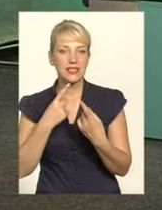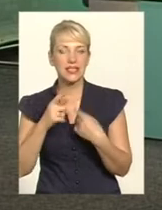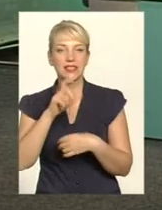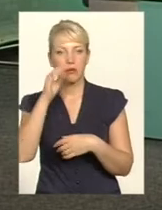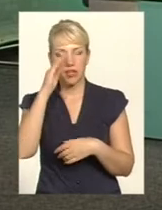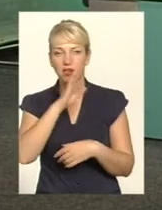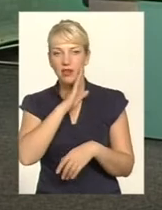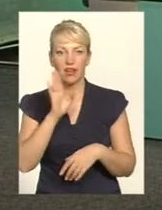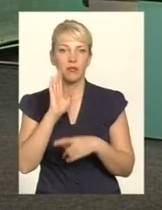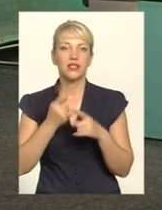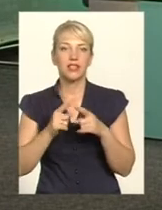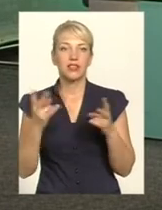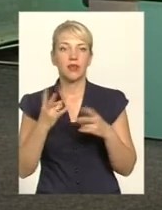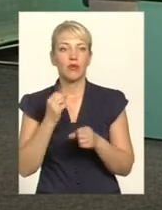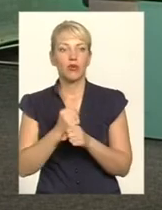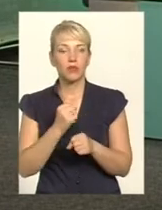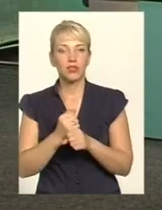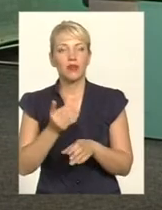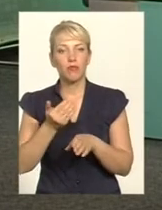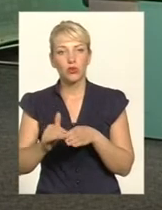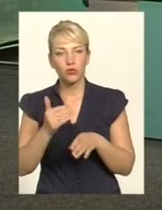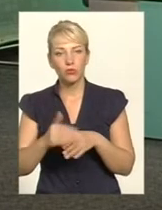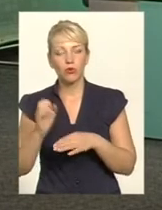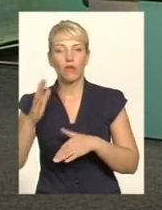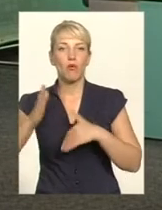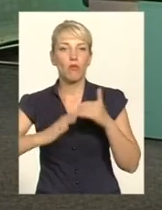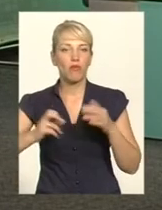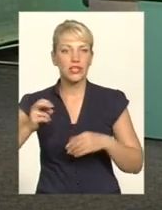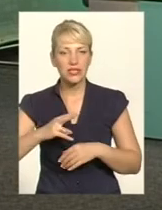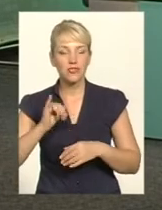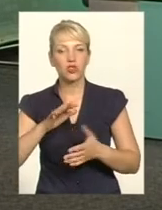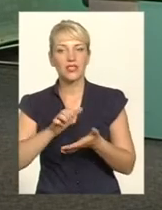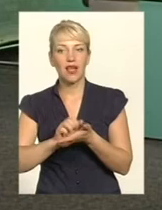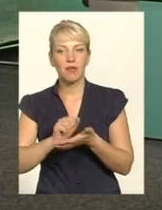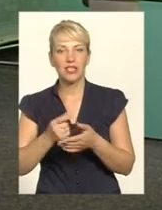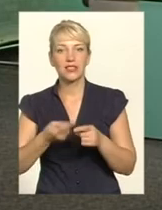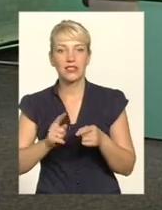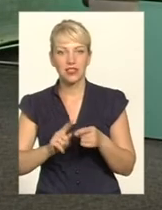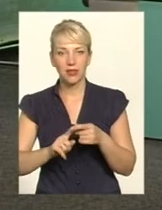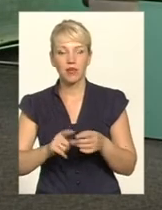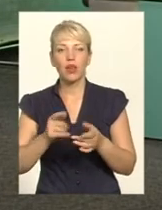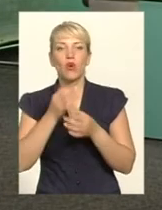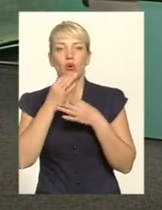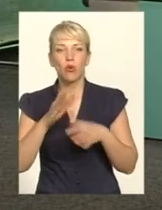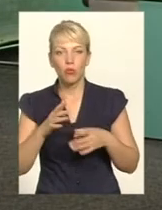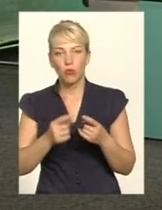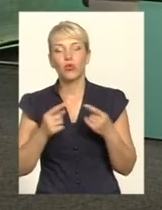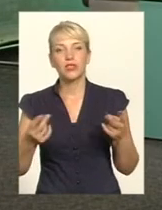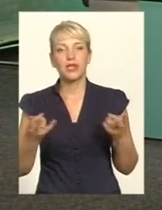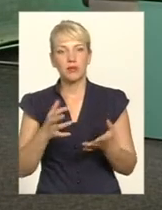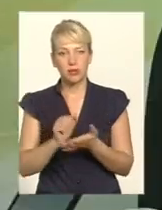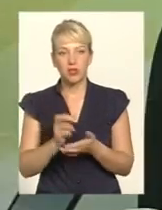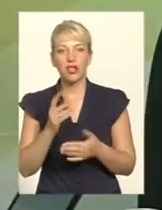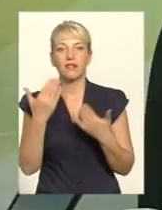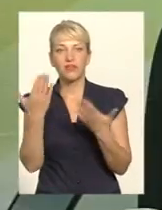це теж треба робити поступово, професійно і займатися цим. Любою річчю треба займатися. От як ви займаєтесь бізнесом,